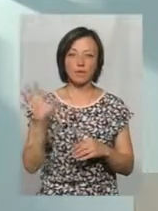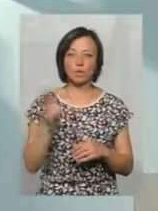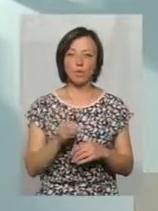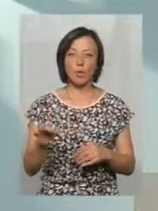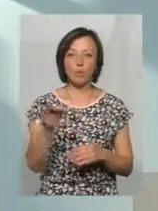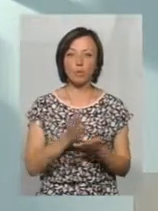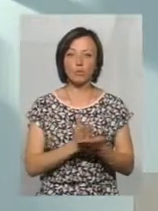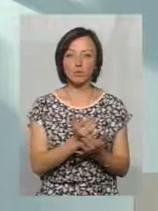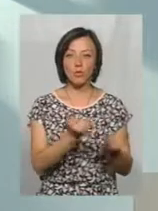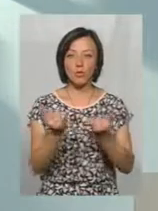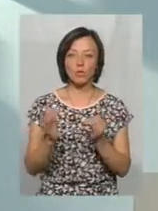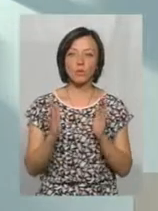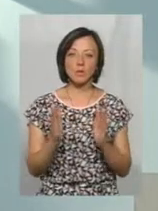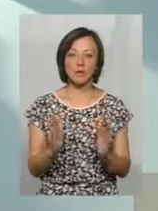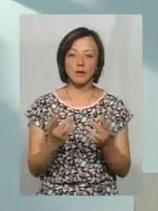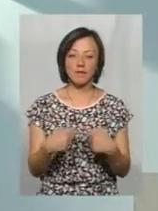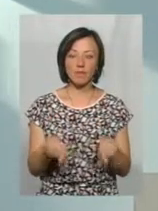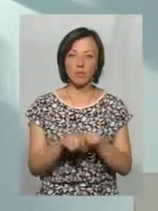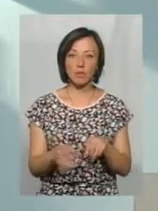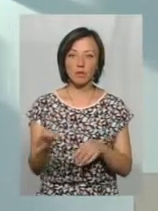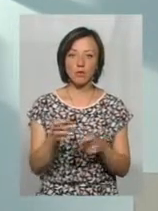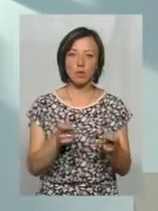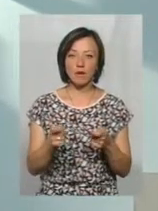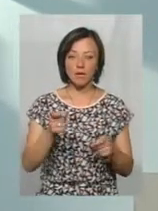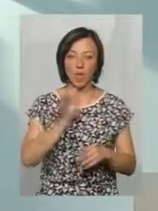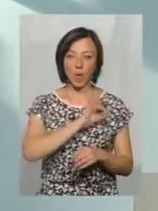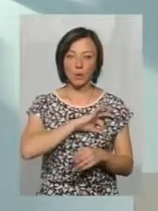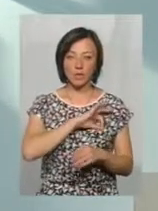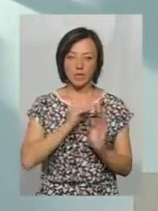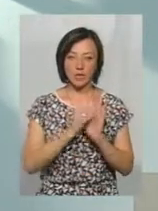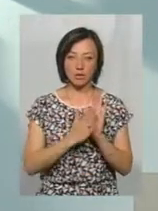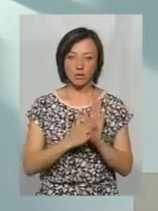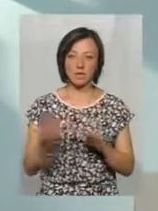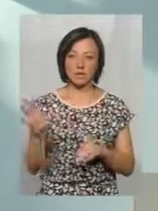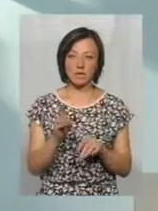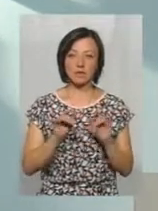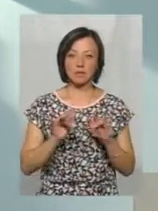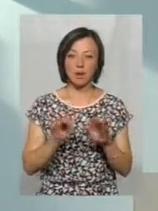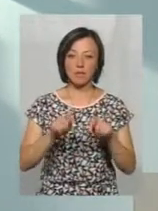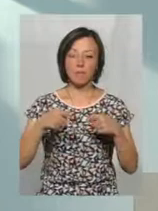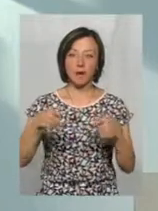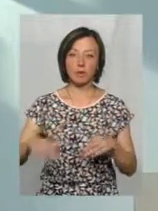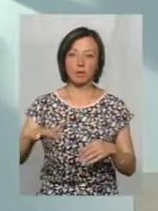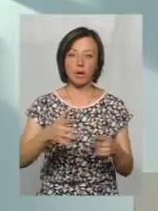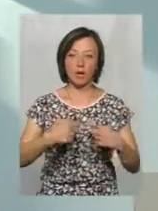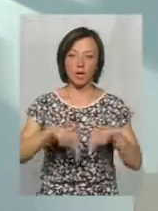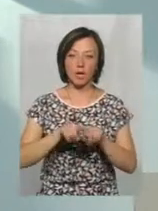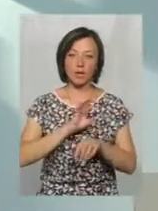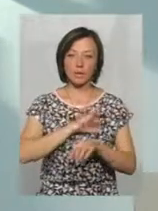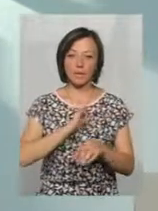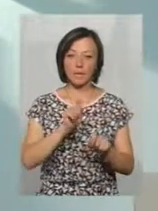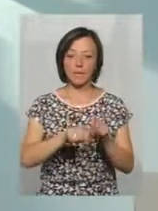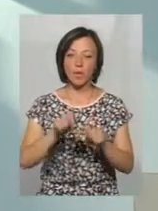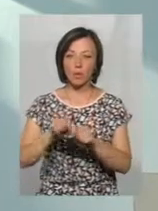область обслуговують тільки відділ обласного управління юстиції реєструє. Тому ми всі справи передані від територіальних органів юстиції, зараз